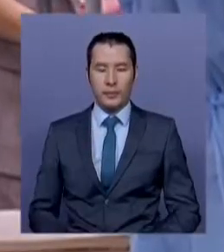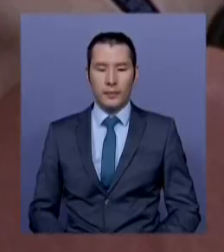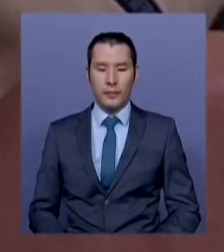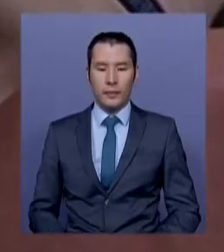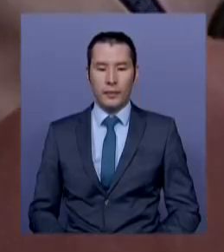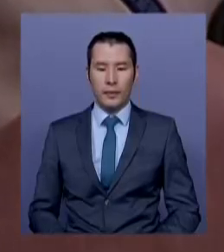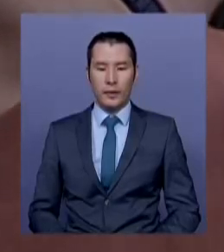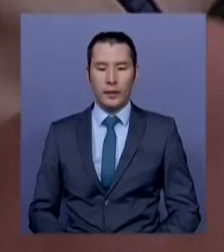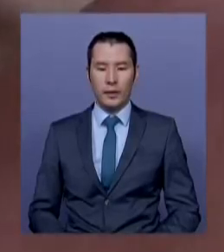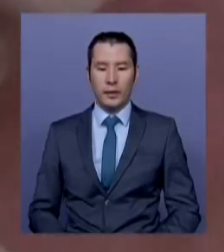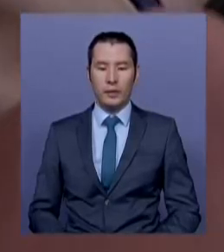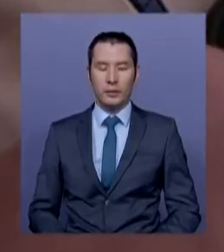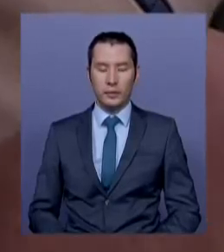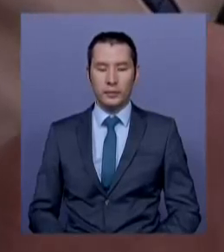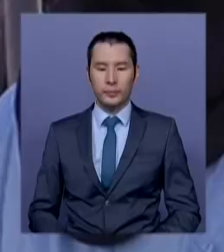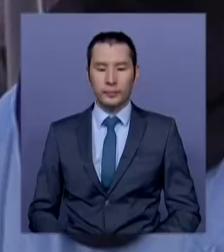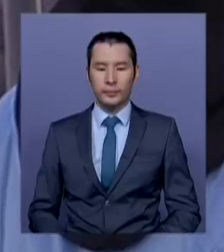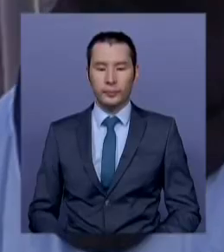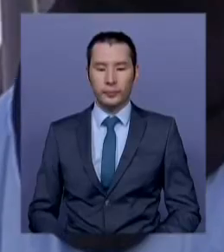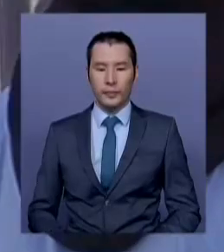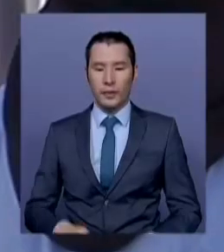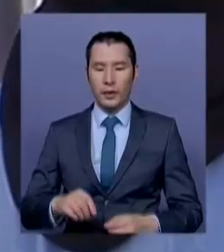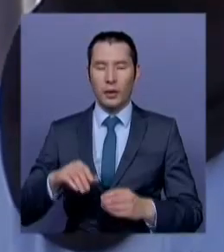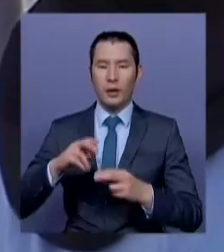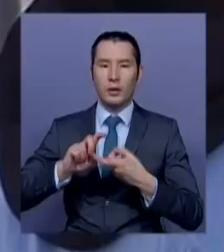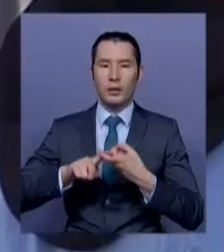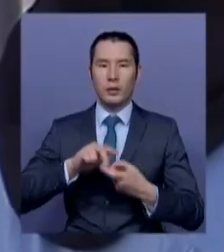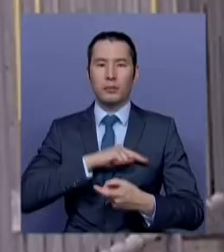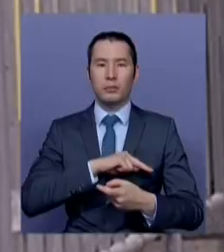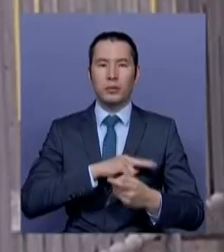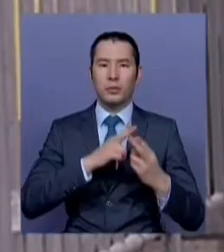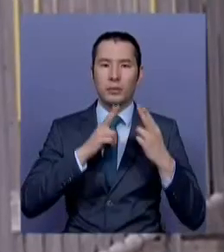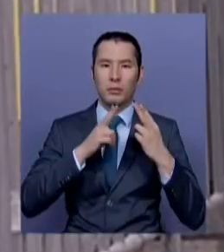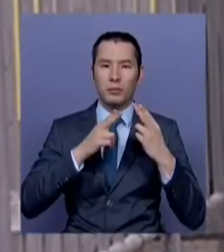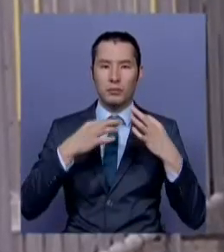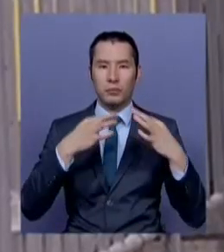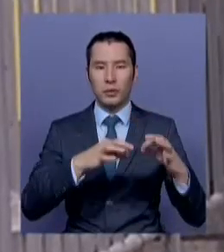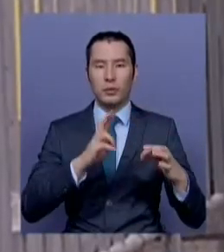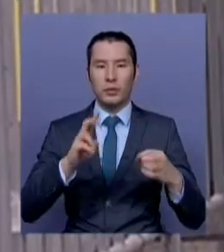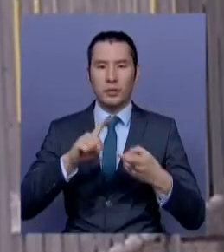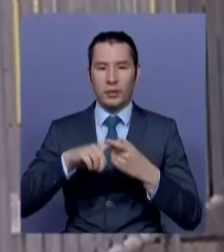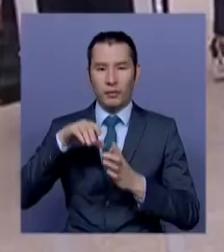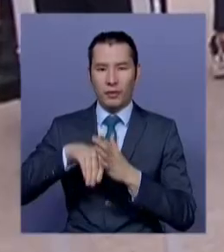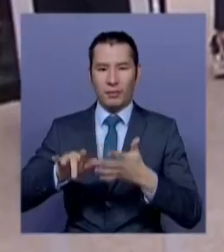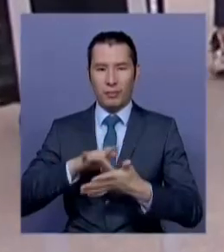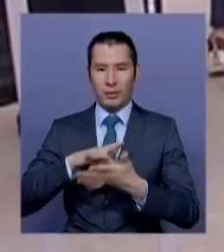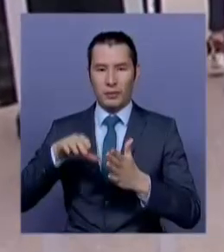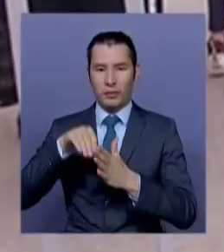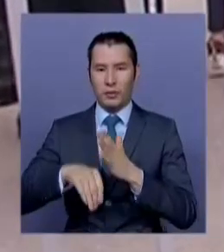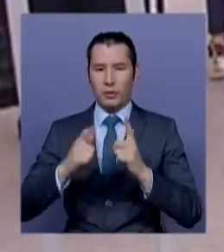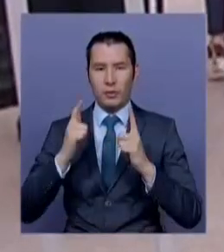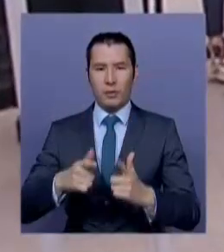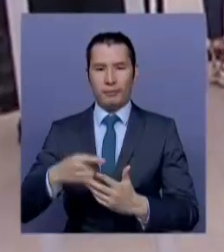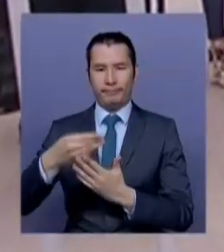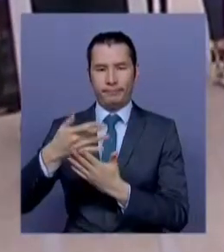кәсіпорындар жұмысшыларына рұқсат алып, ортақ базаға тіркеу тиіс. Сонда ғана блок бекет арқылы емін еркін кіріп шығуға болады. Айта кетейік, бұл